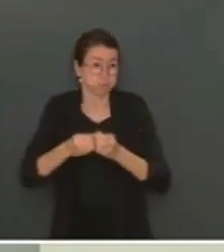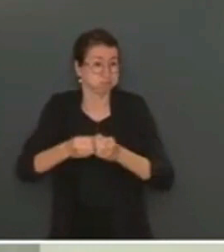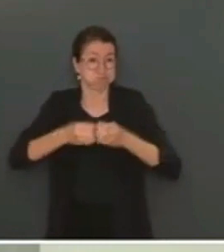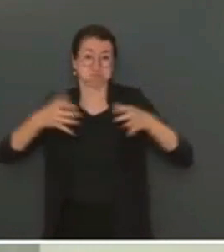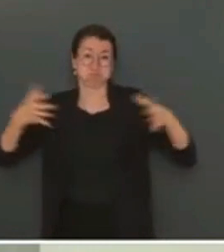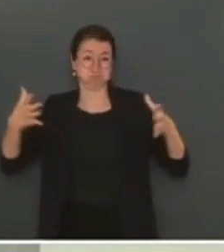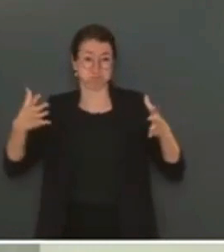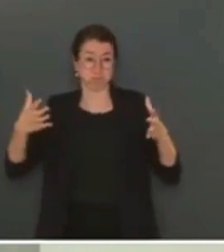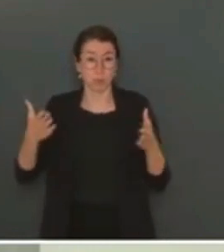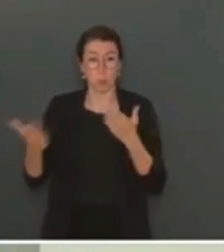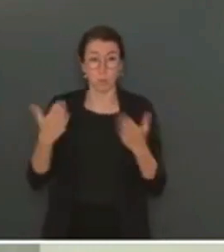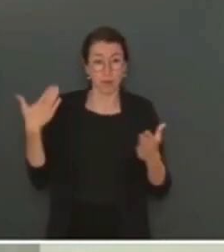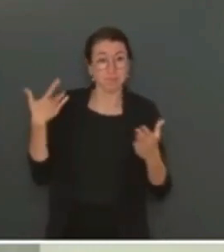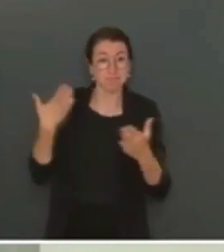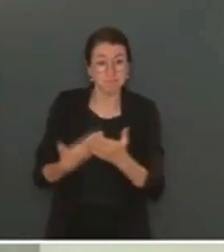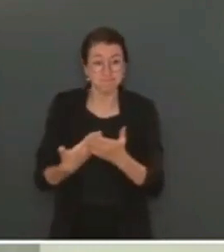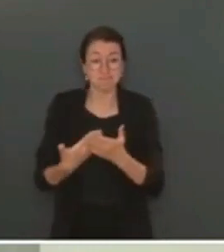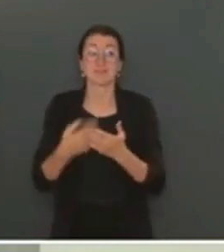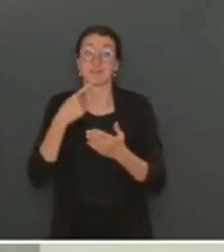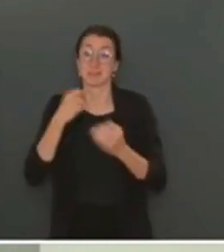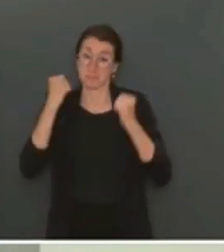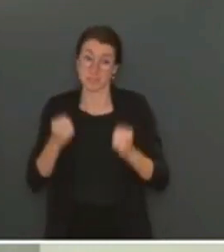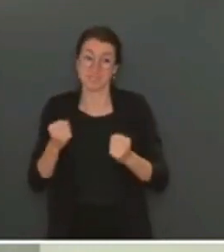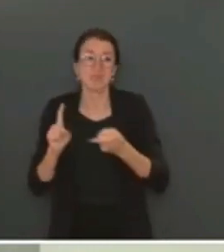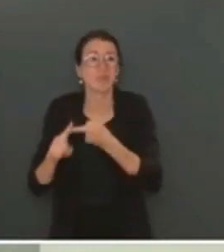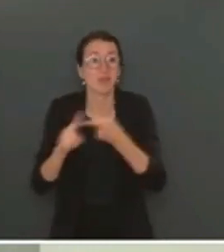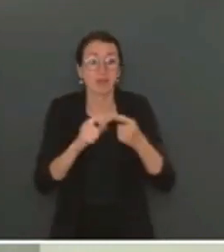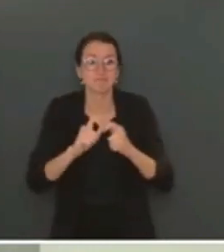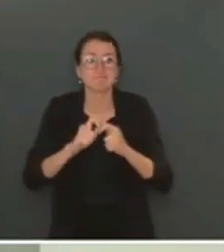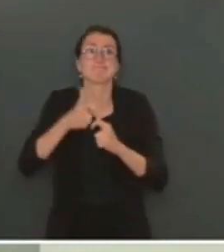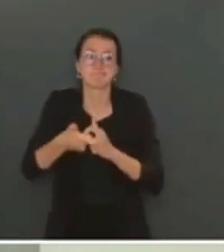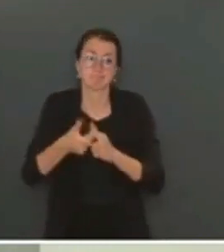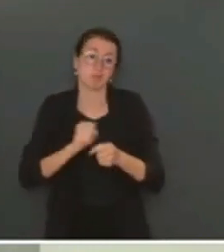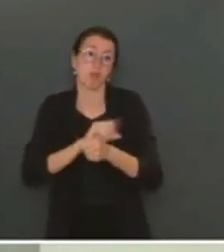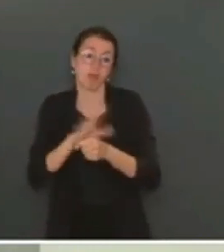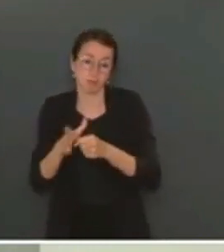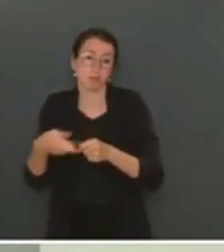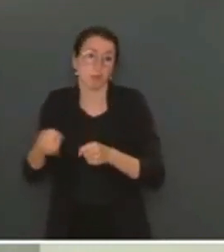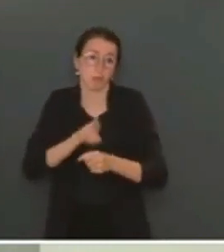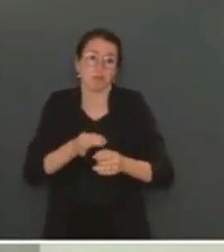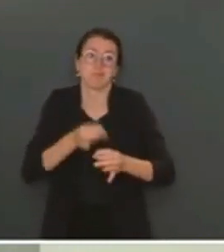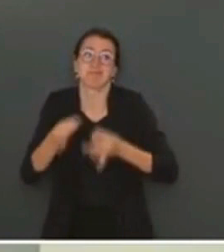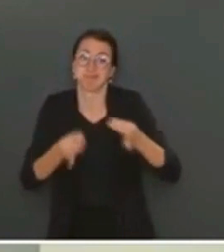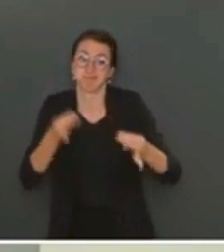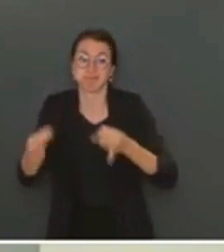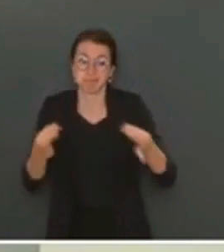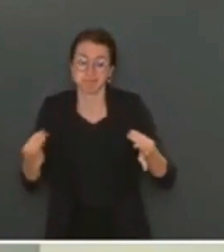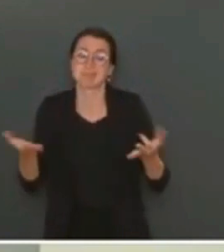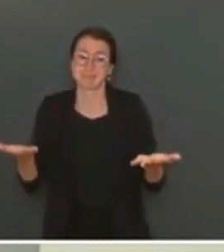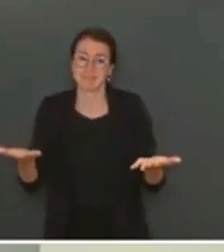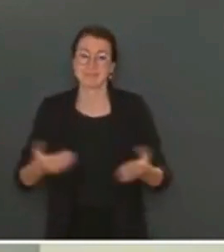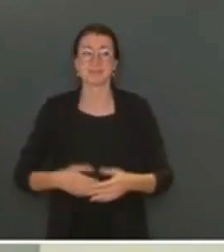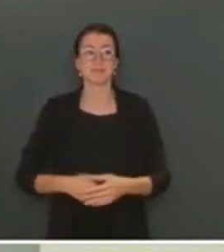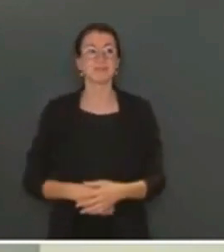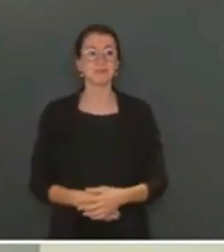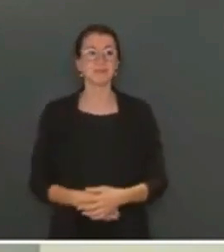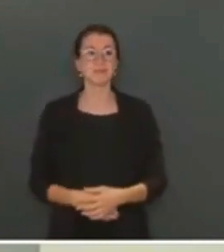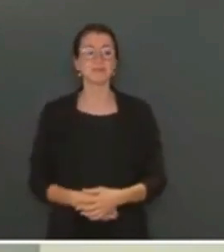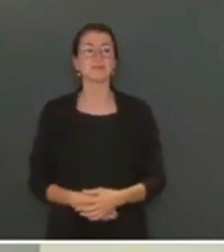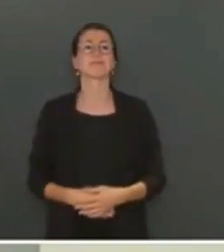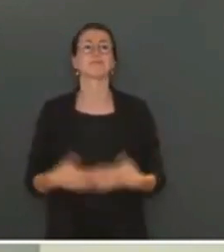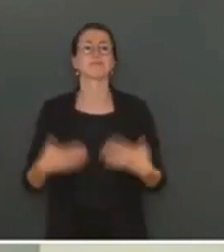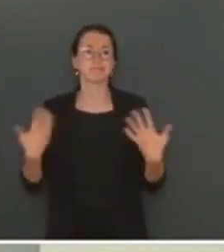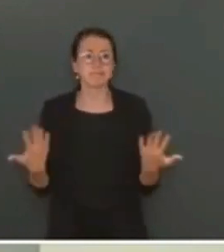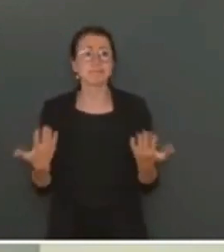importante de la circulation du virus. Et c'est la raison pour laquelle, si certaines mesures prises pourront être assouplies,